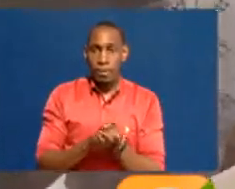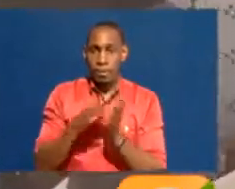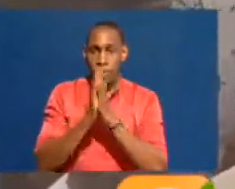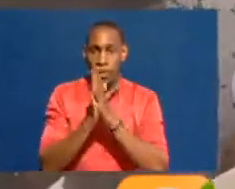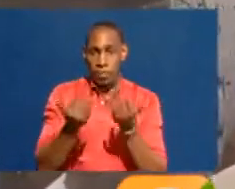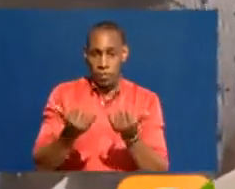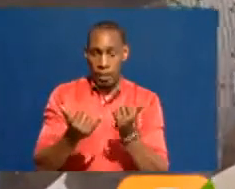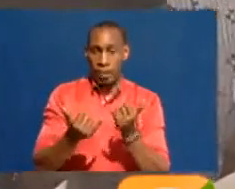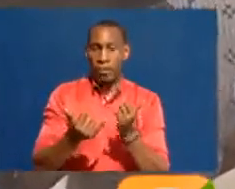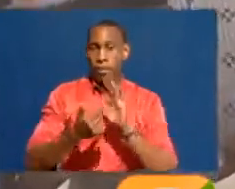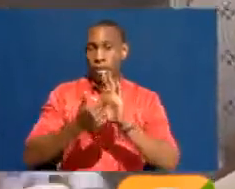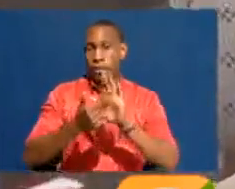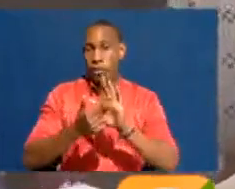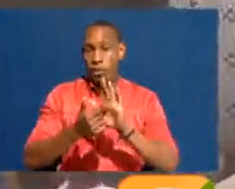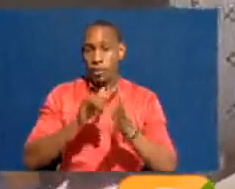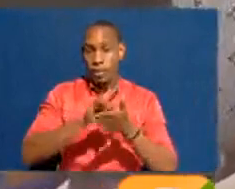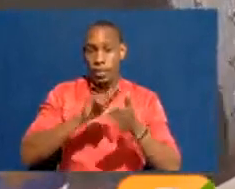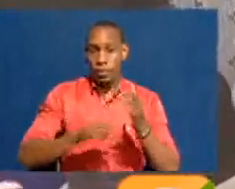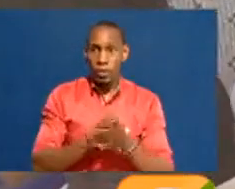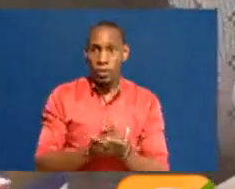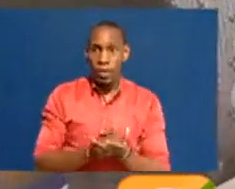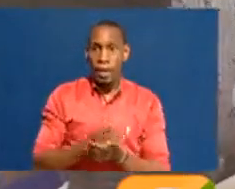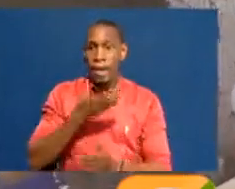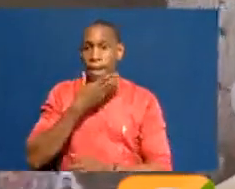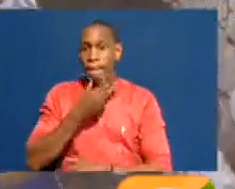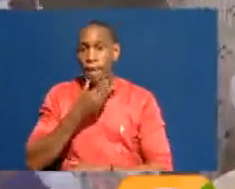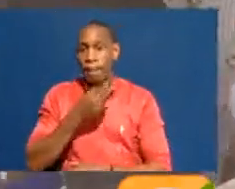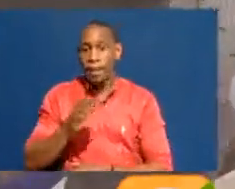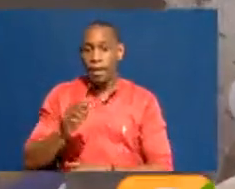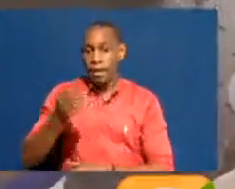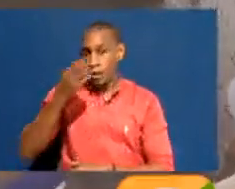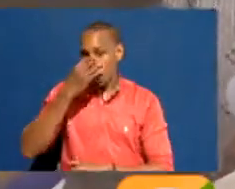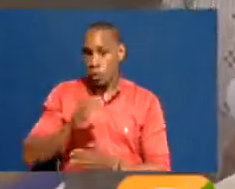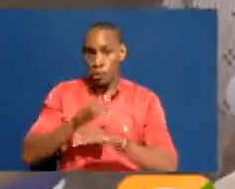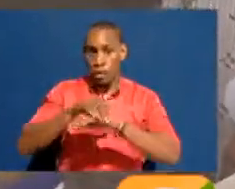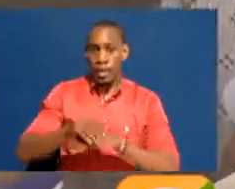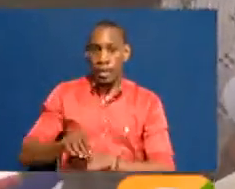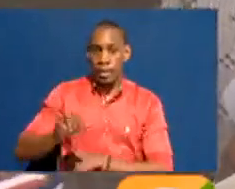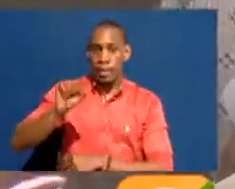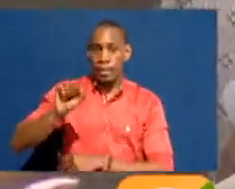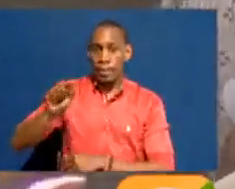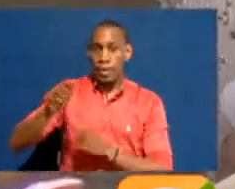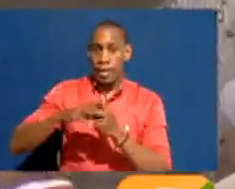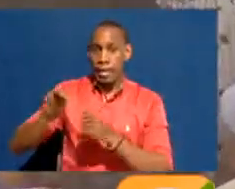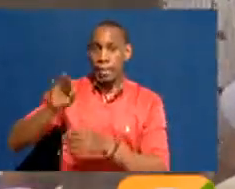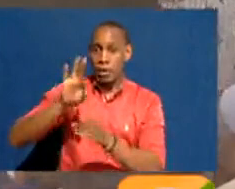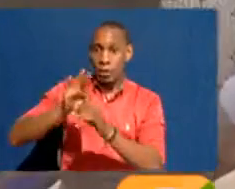ametoboa ya kwamba bwana William Samoei Ruto alipata kura milioni 5,900,000,